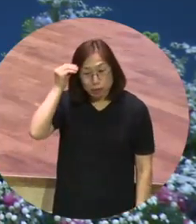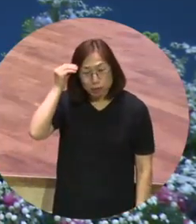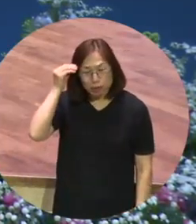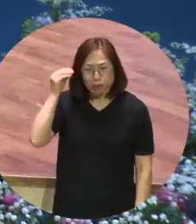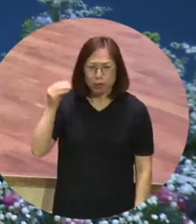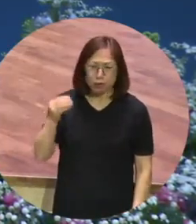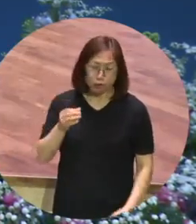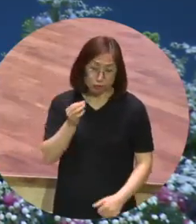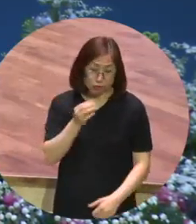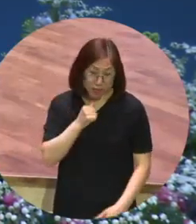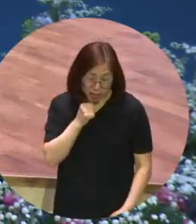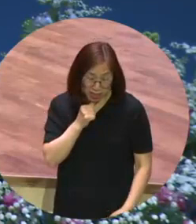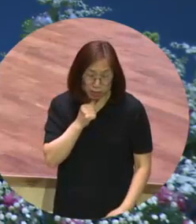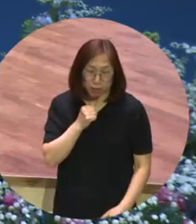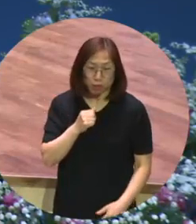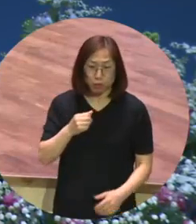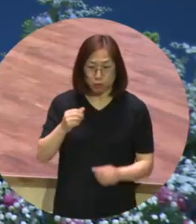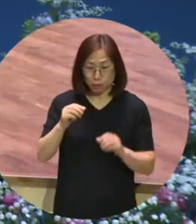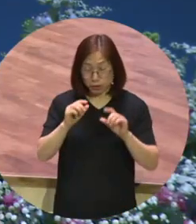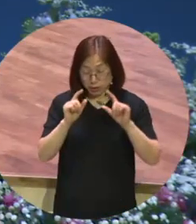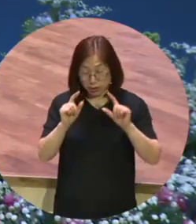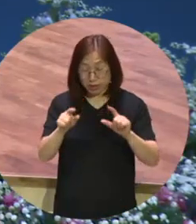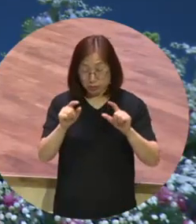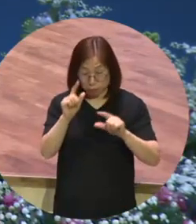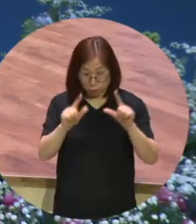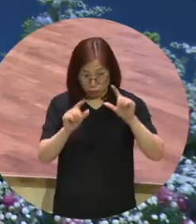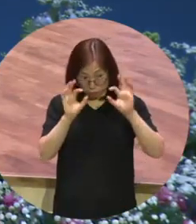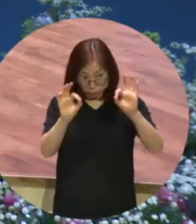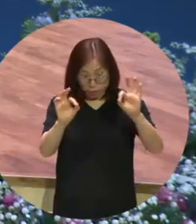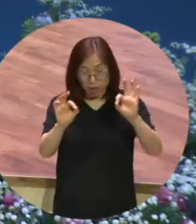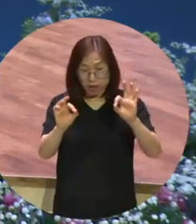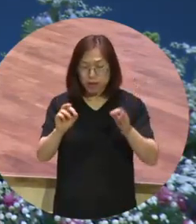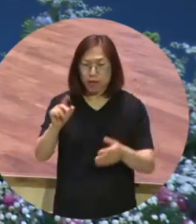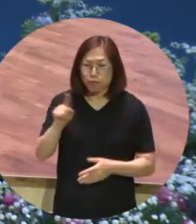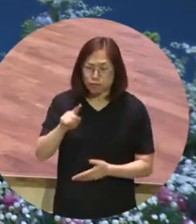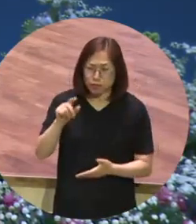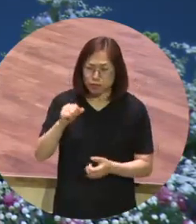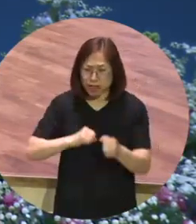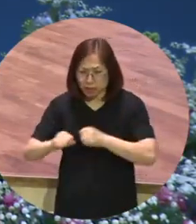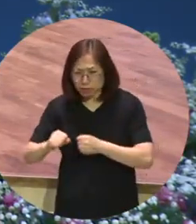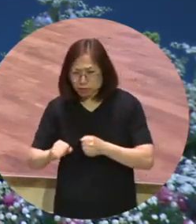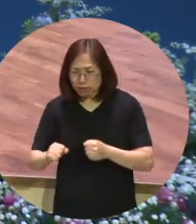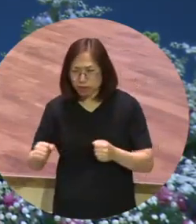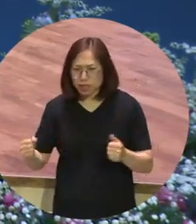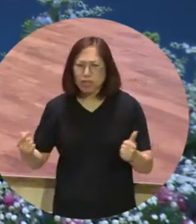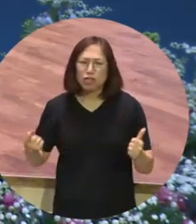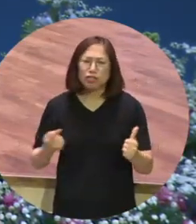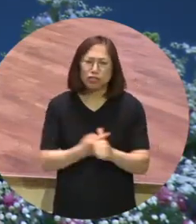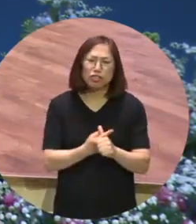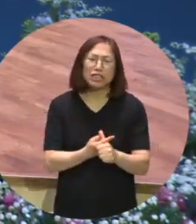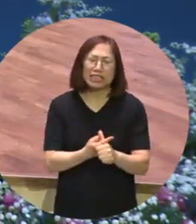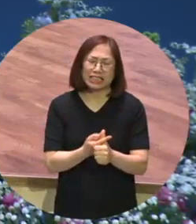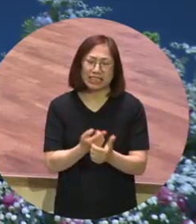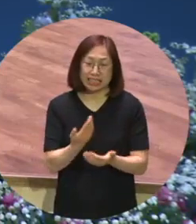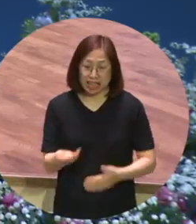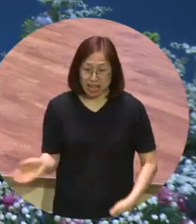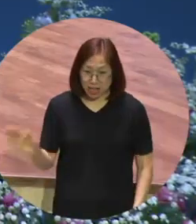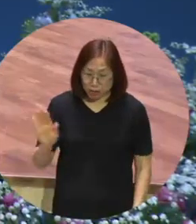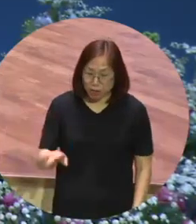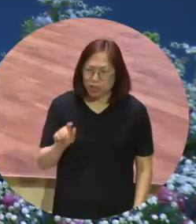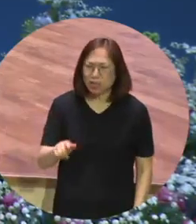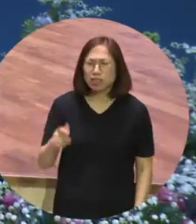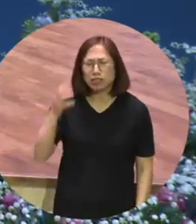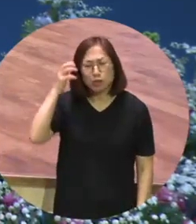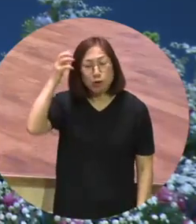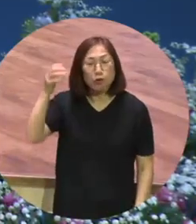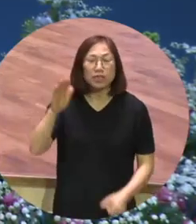사람이에요. 무슨 짓을 했든지, 무슨 사람을 때려 죽인 살인자라도 그 영혼을